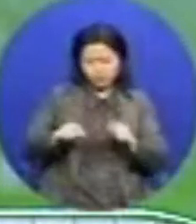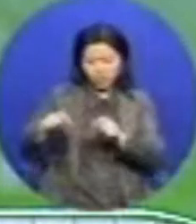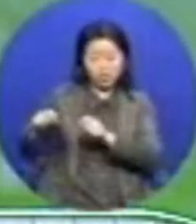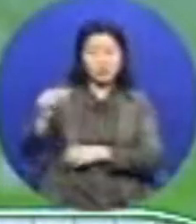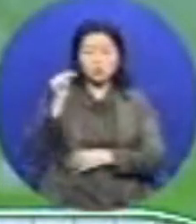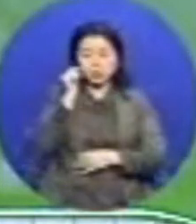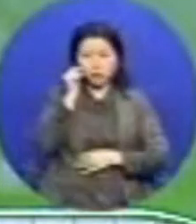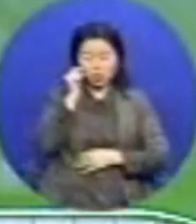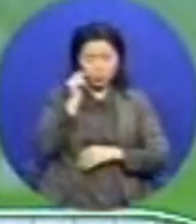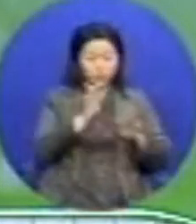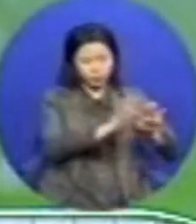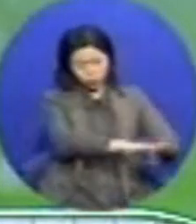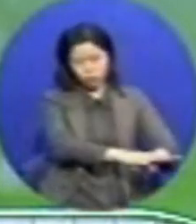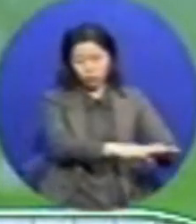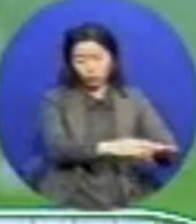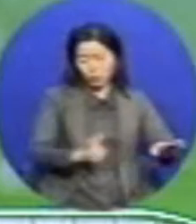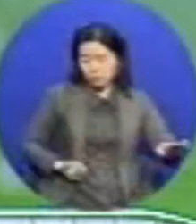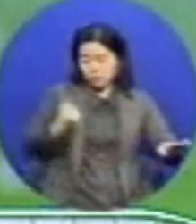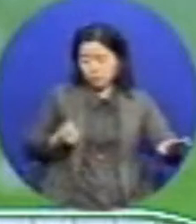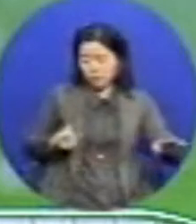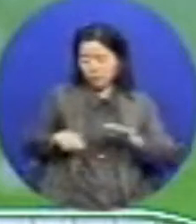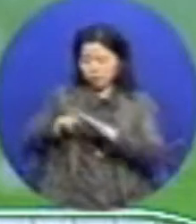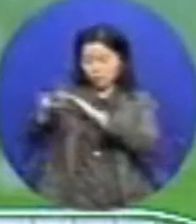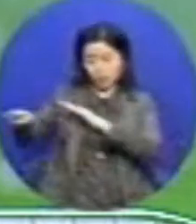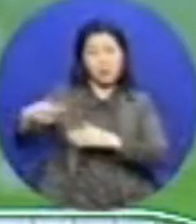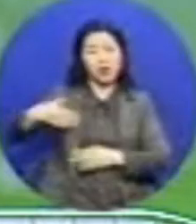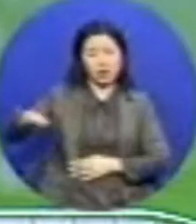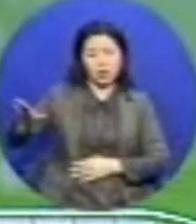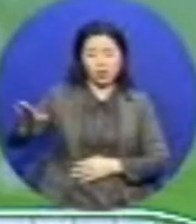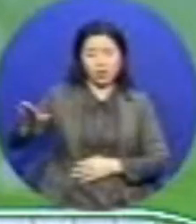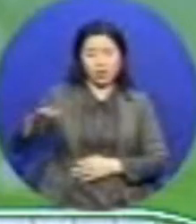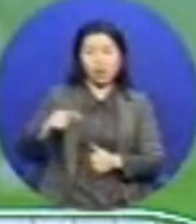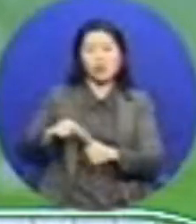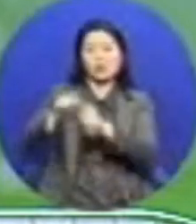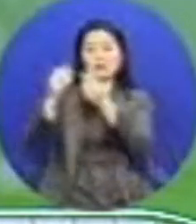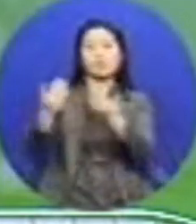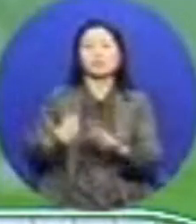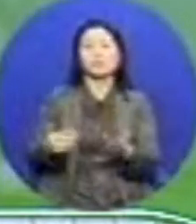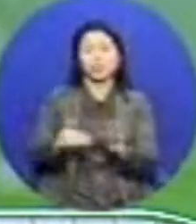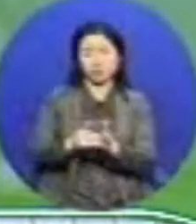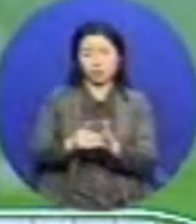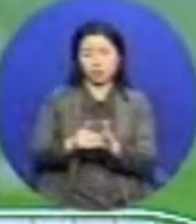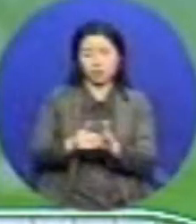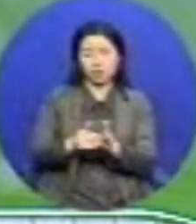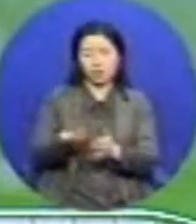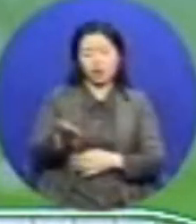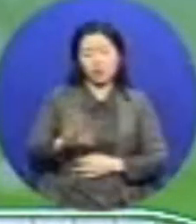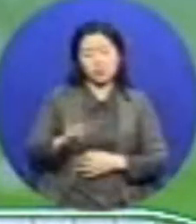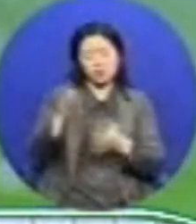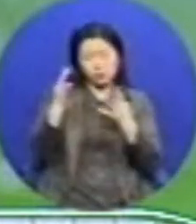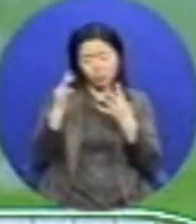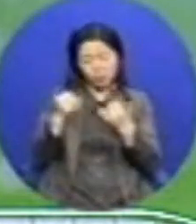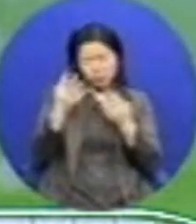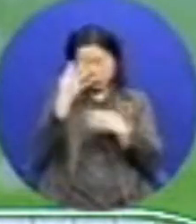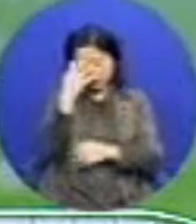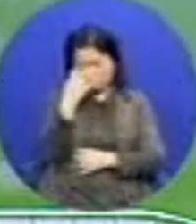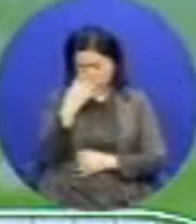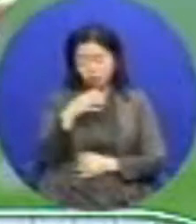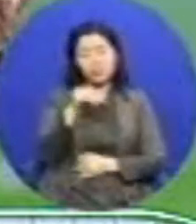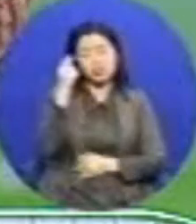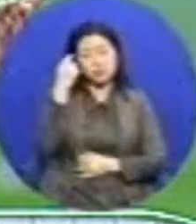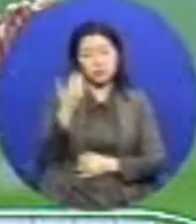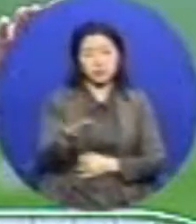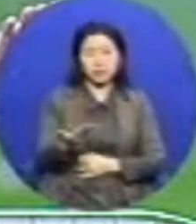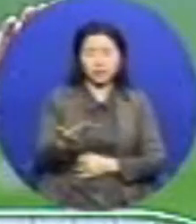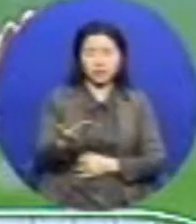활성으로 도망 에 들어갑니다 자 구원은 받았어요 그러나 얼마나 비창 합니까 여러분